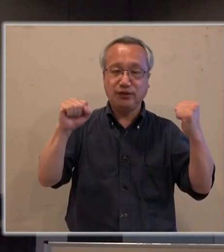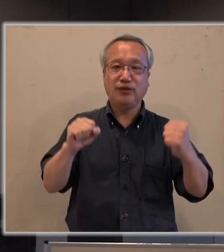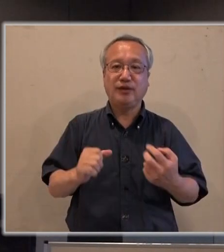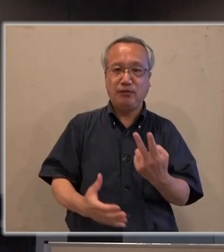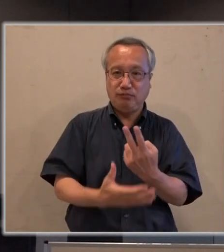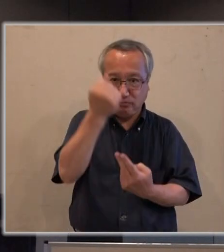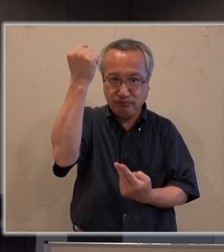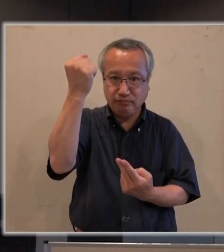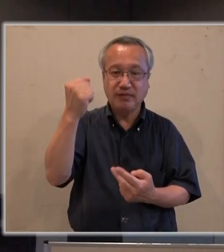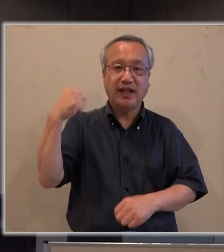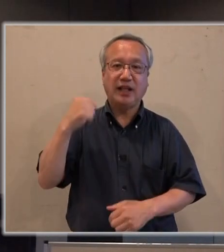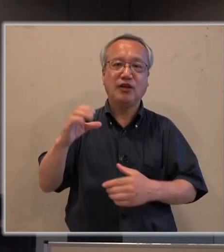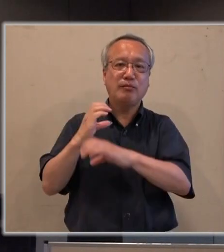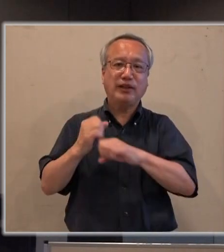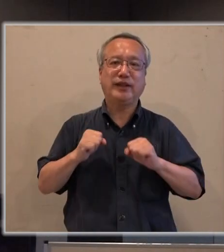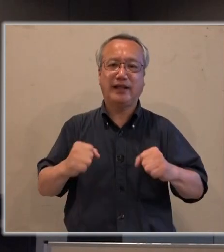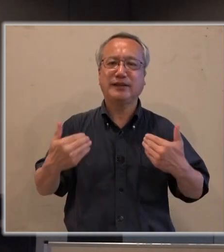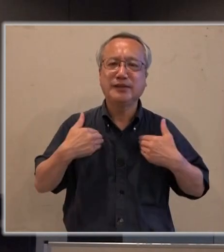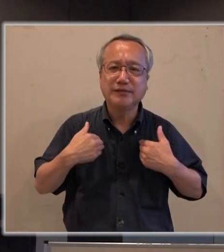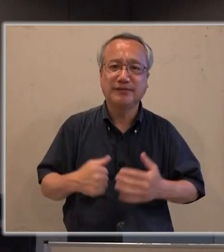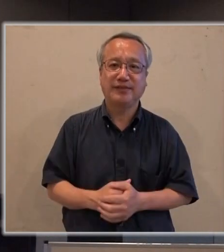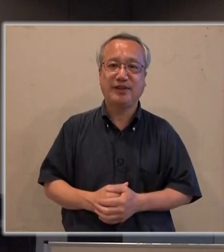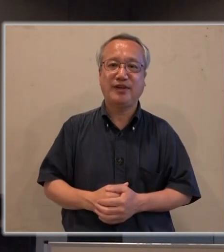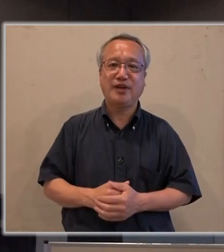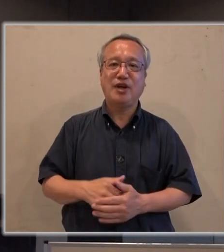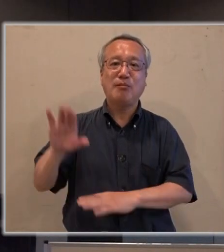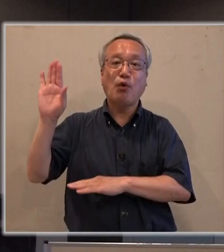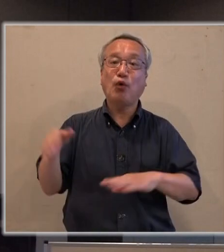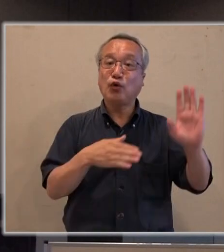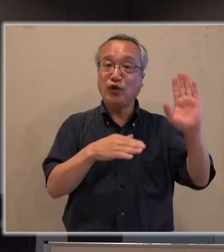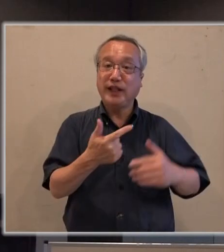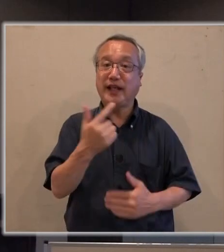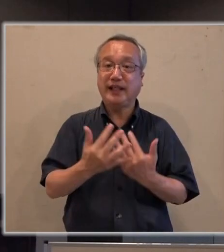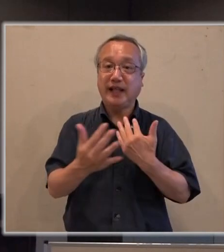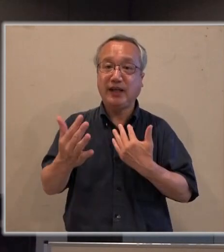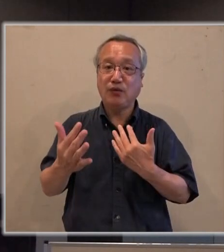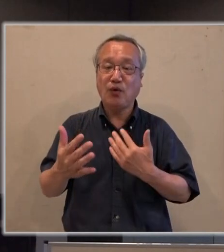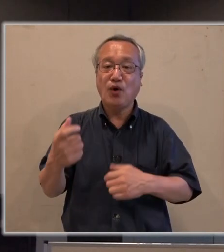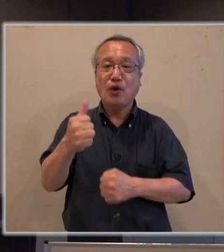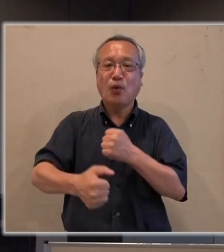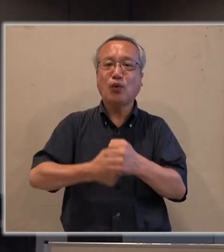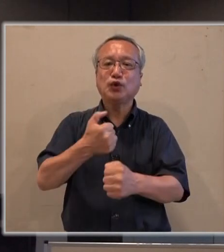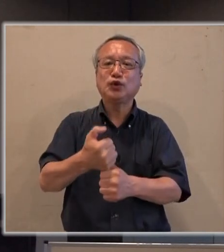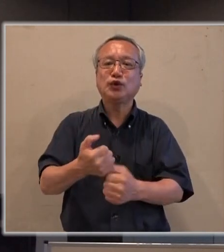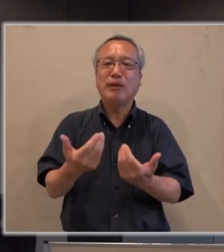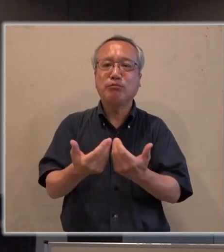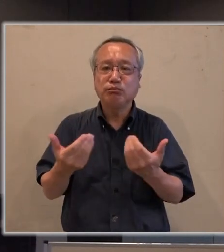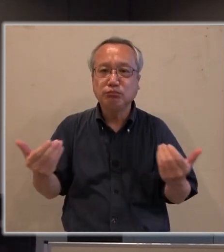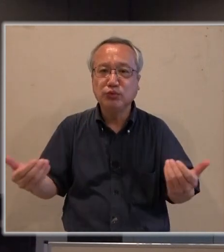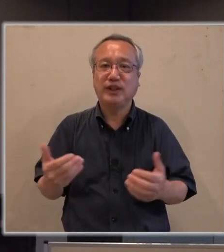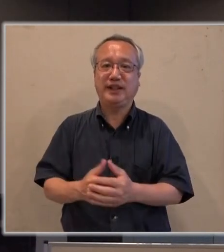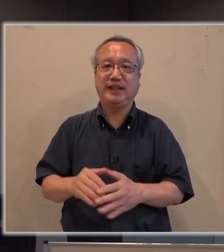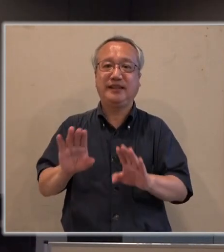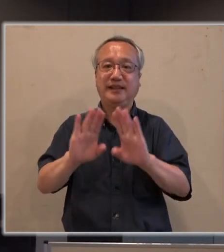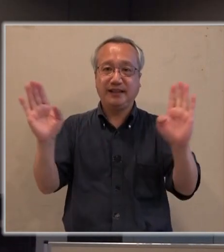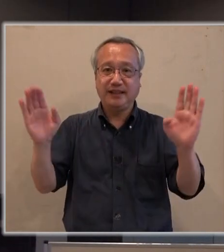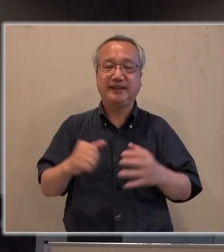祭りがないのはまずいだろうということで、盆踊り大会を半世紀ぶりに復活させるというイベントを行いました。